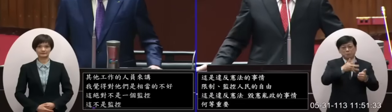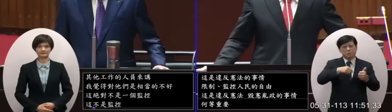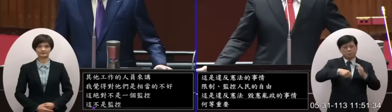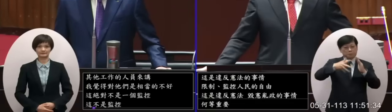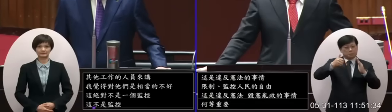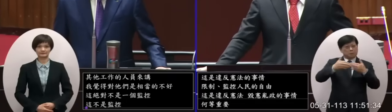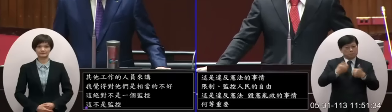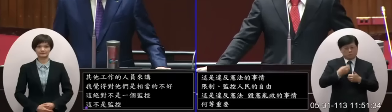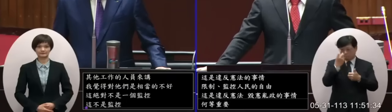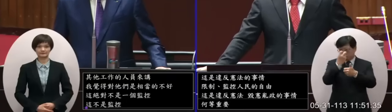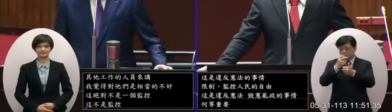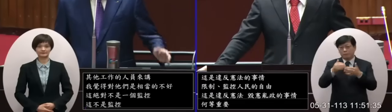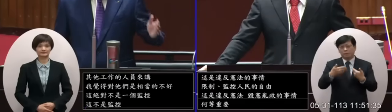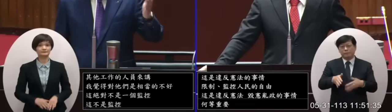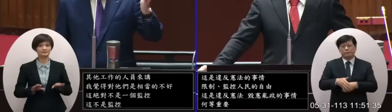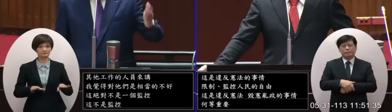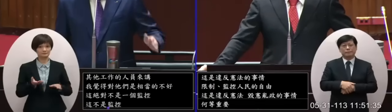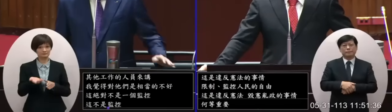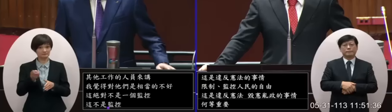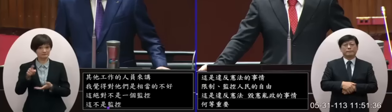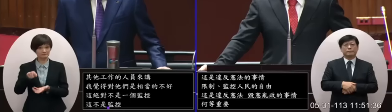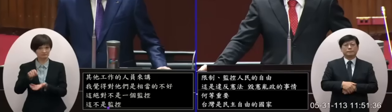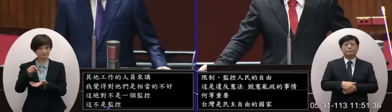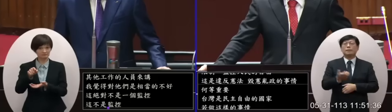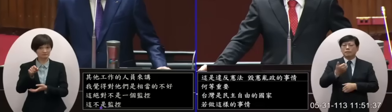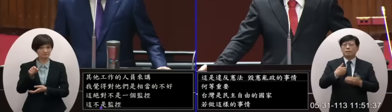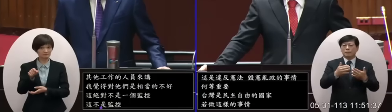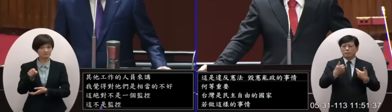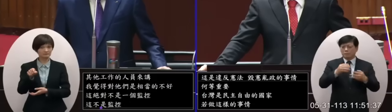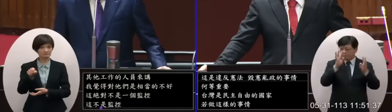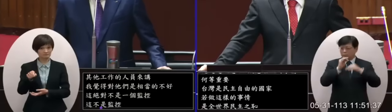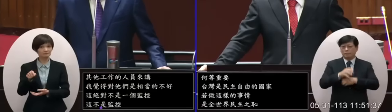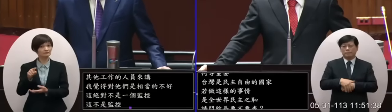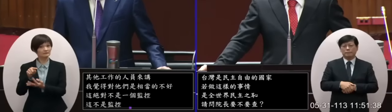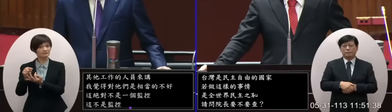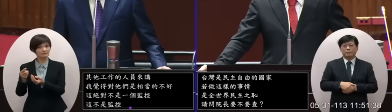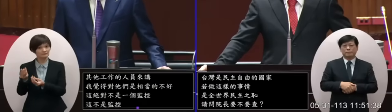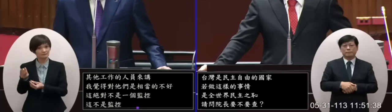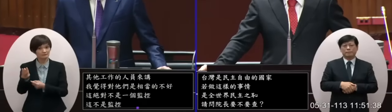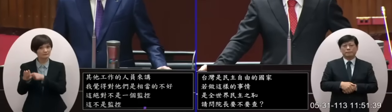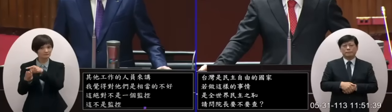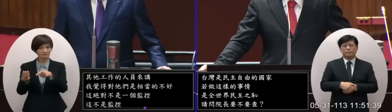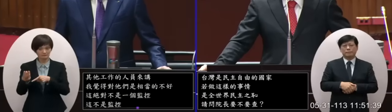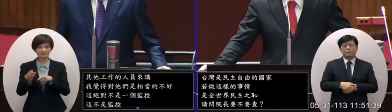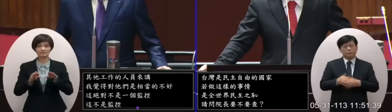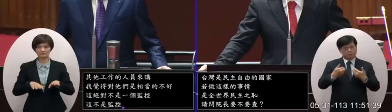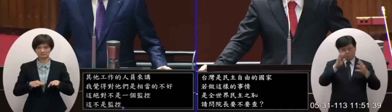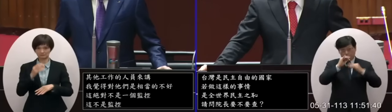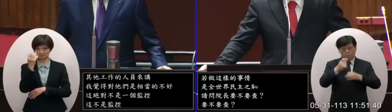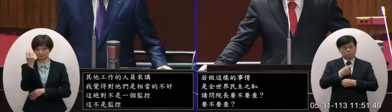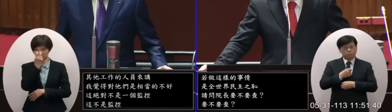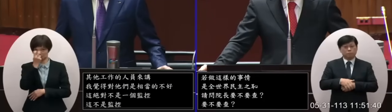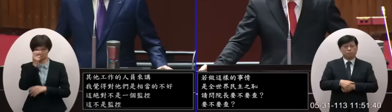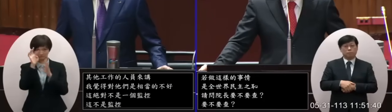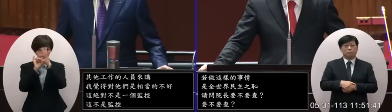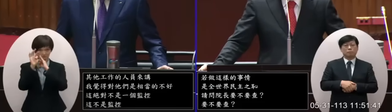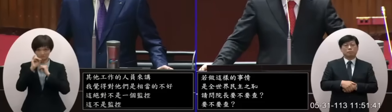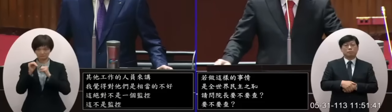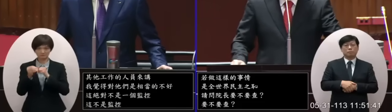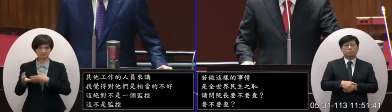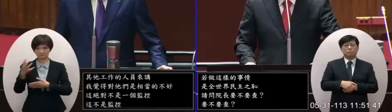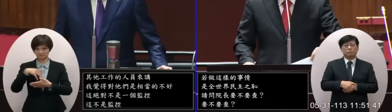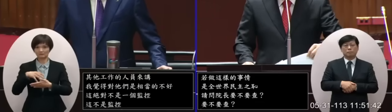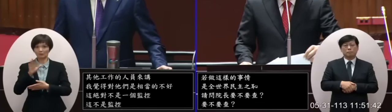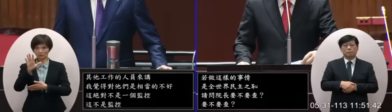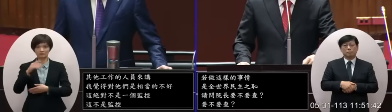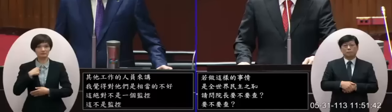查？ 现在你刚刚说的那个个案 要不要查？ 已经进入到检调的程序了。 要查，要查。 已经进入到，我们希望他